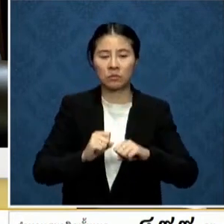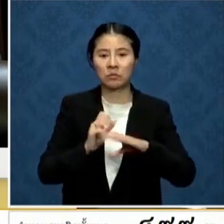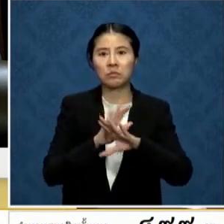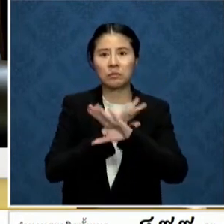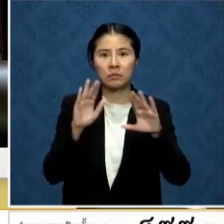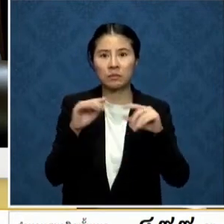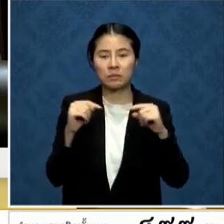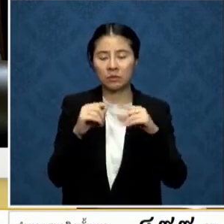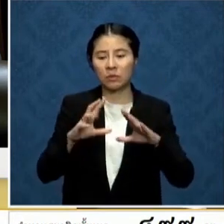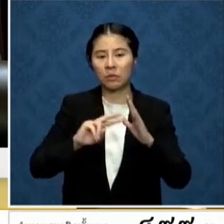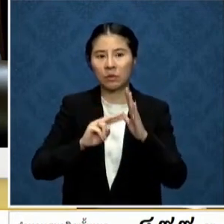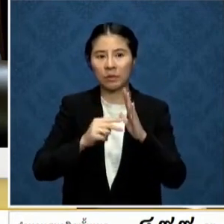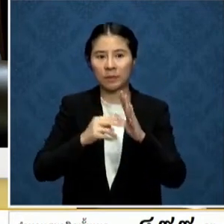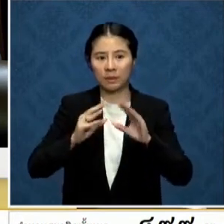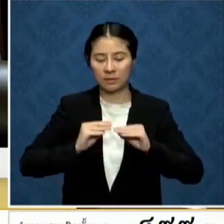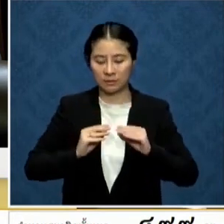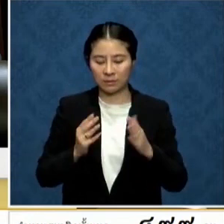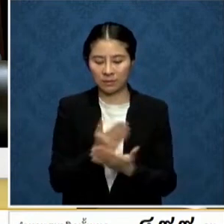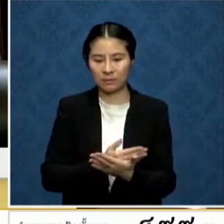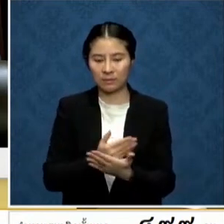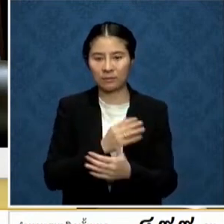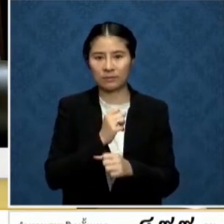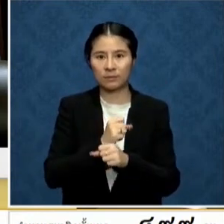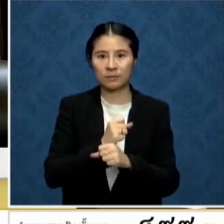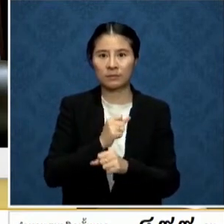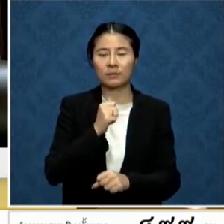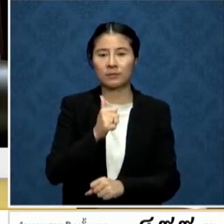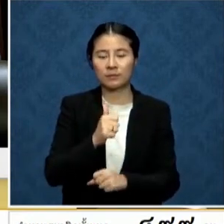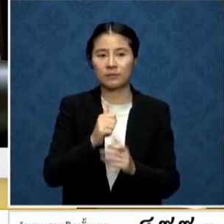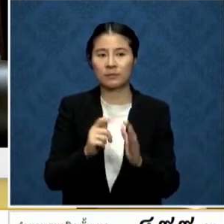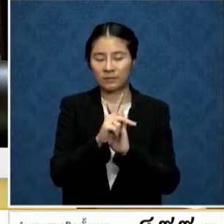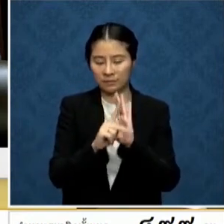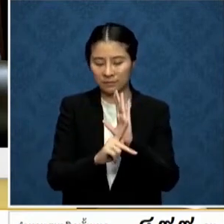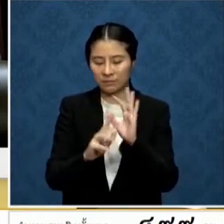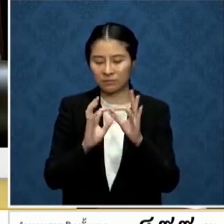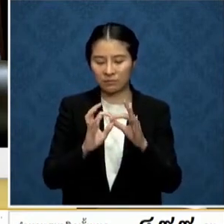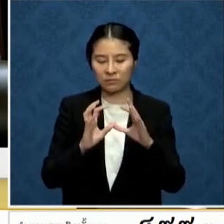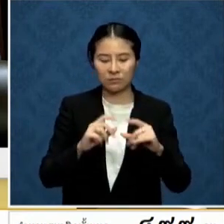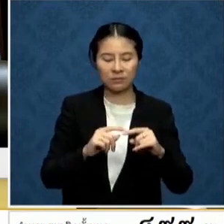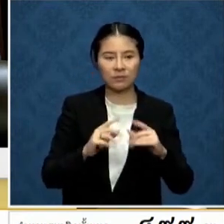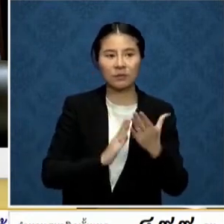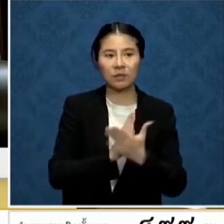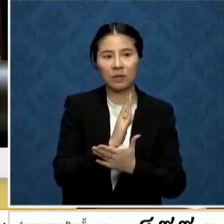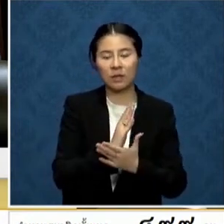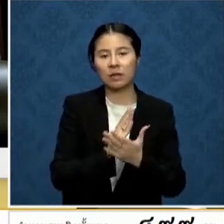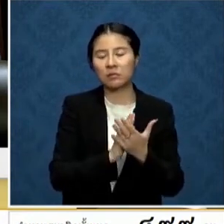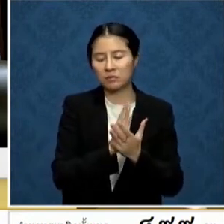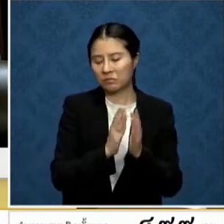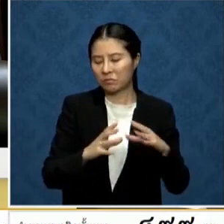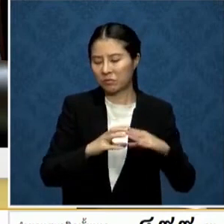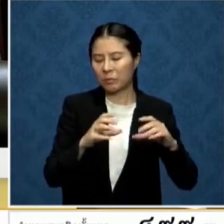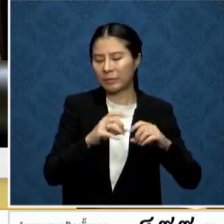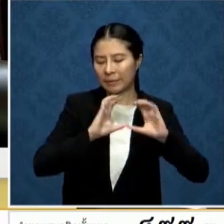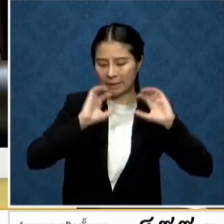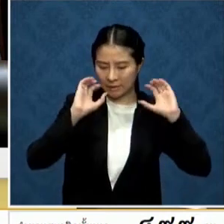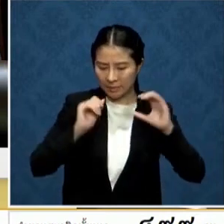าวันก็ถือว่ายอมรับแล้วสามารถเข้าพิจารณาในสภาได้ทันทีกฎหมายที่ไม่ใช่มาเฉพาะกฎหมายของฝ่ายรัฐบาลผ่านกฤษฎีกาเท่า